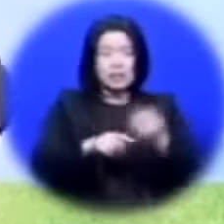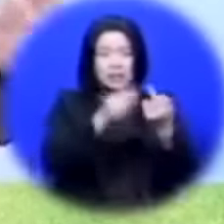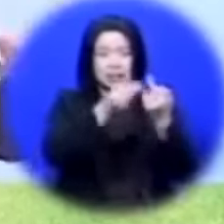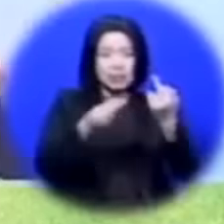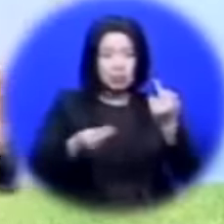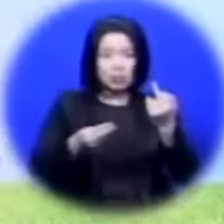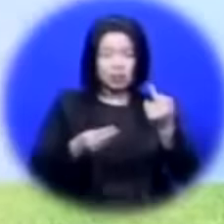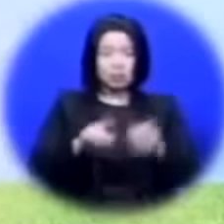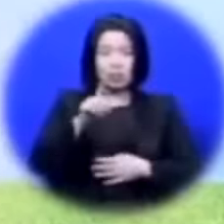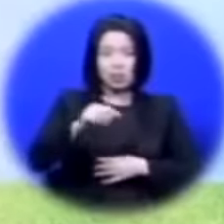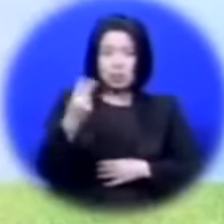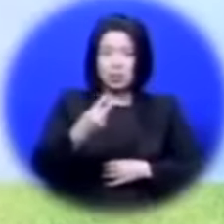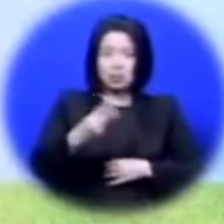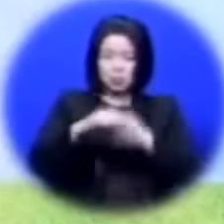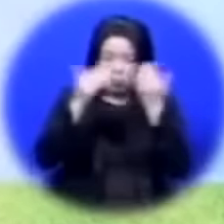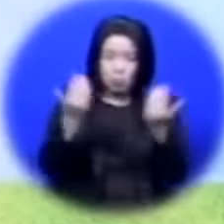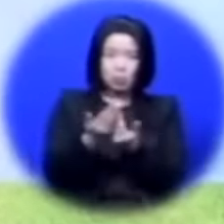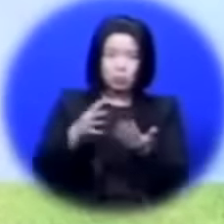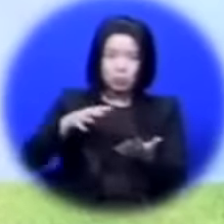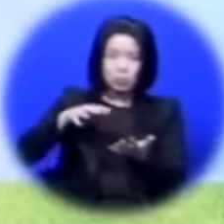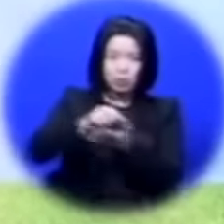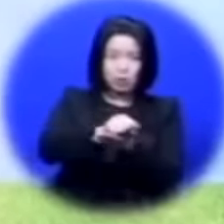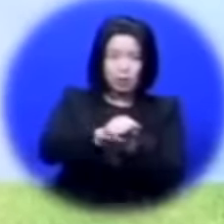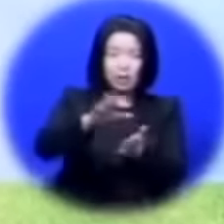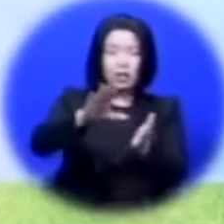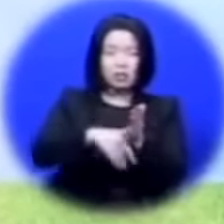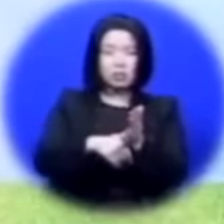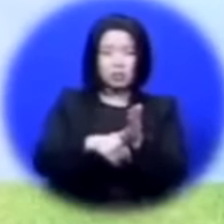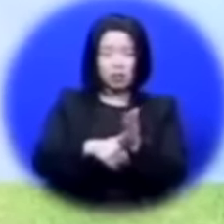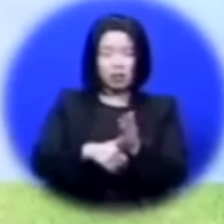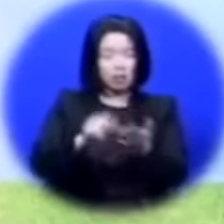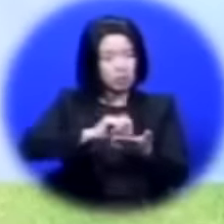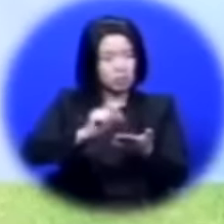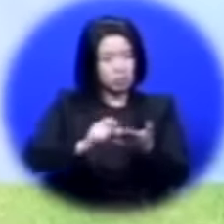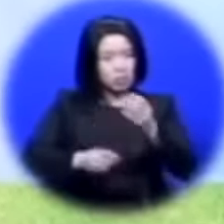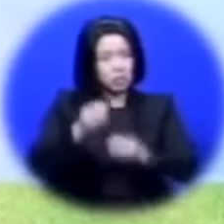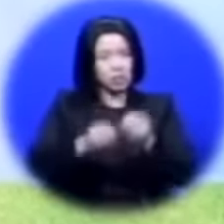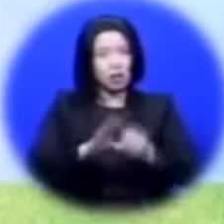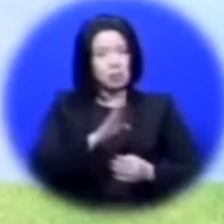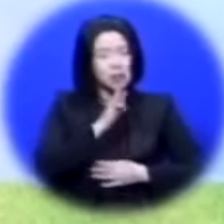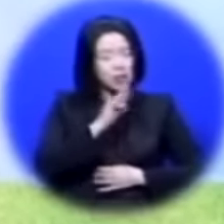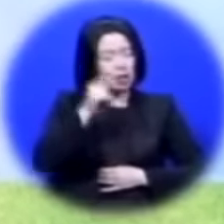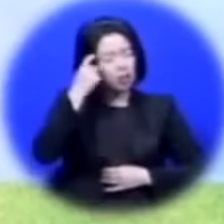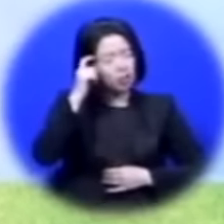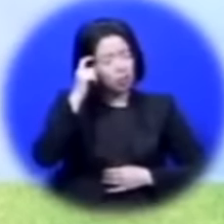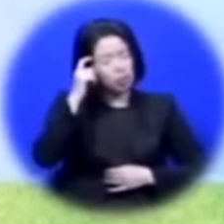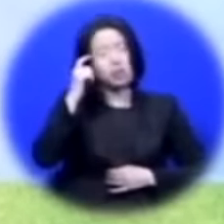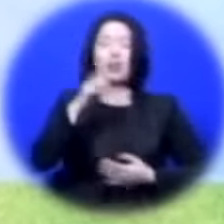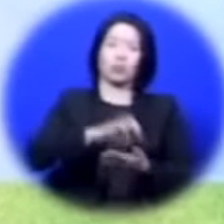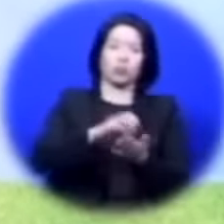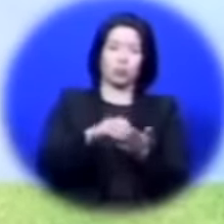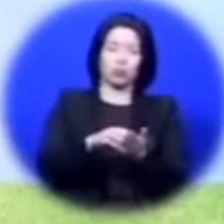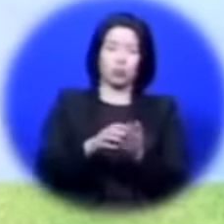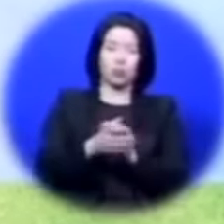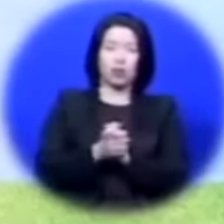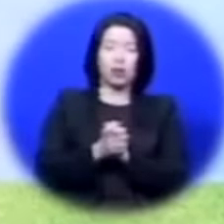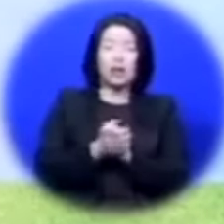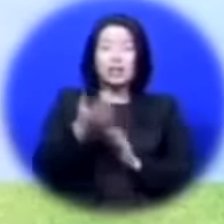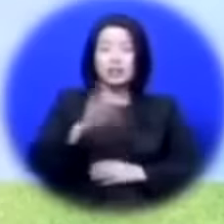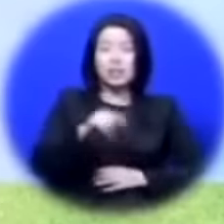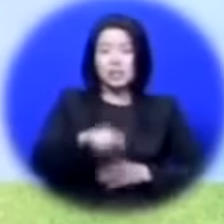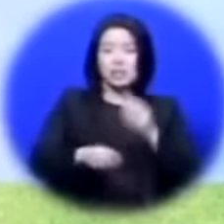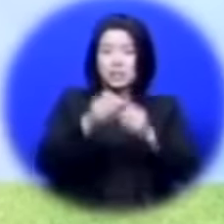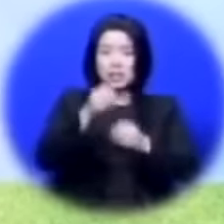2천명을 다 전멸시킬 때 그때 그 시가 맞나 이런 생각이 들 정도예요 근데이